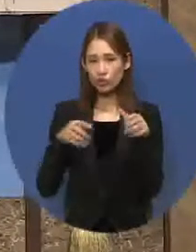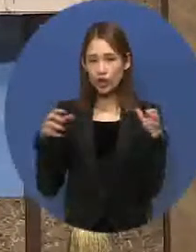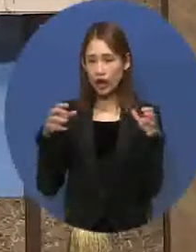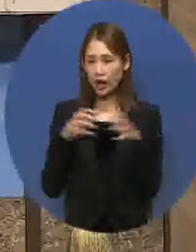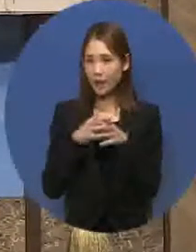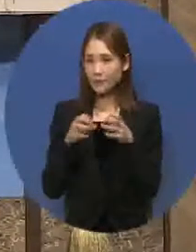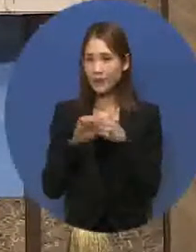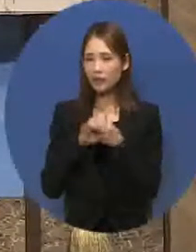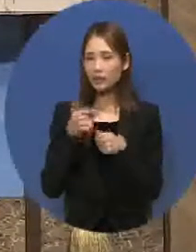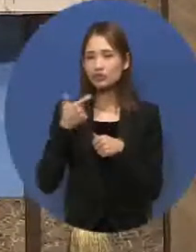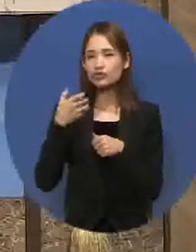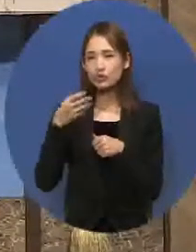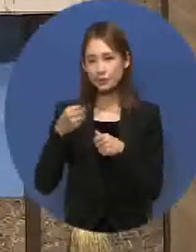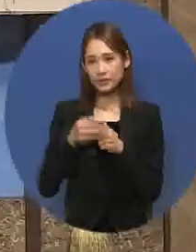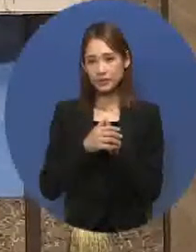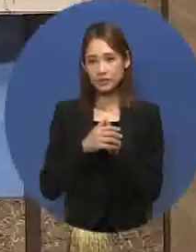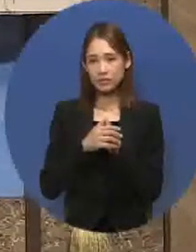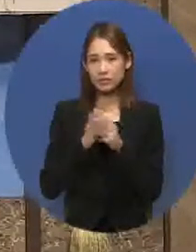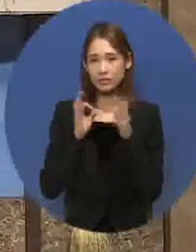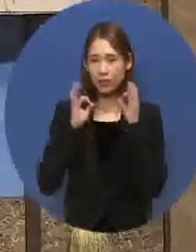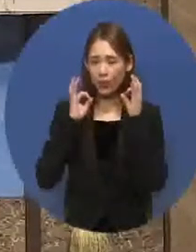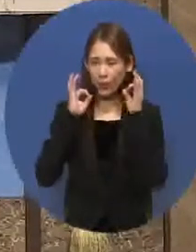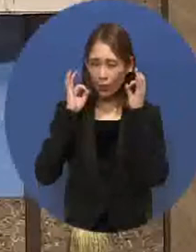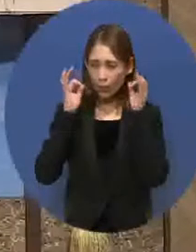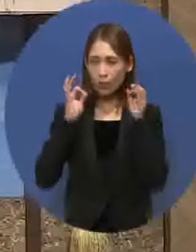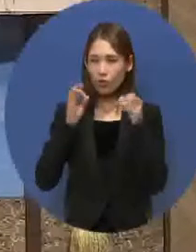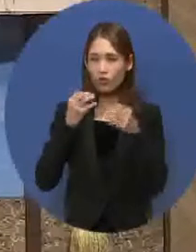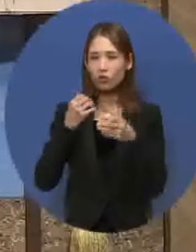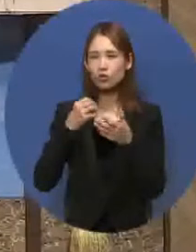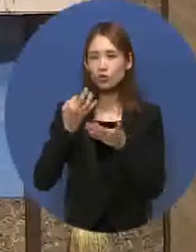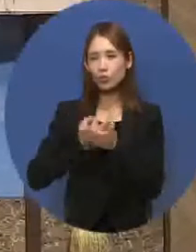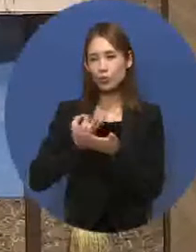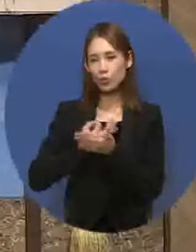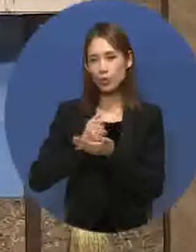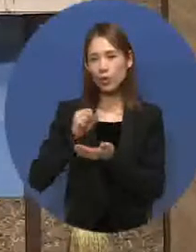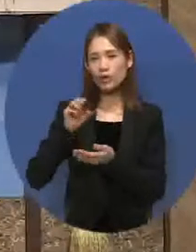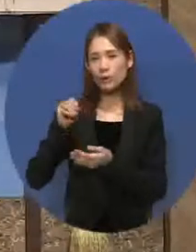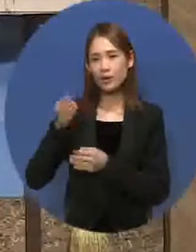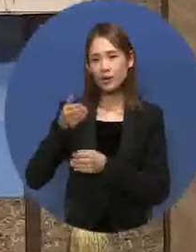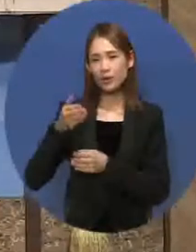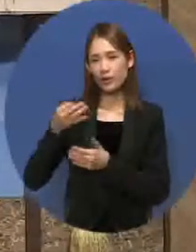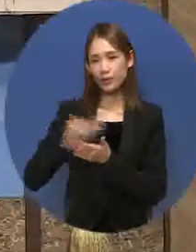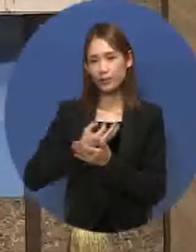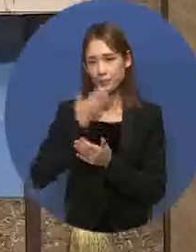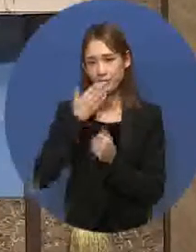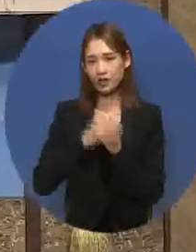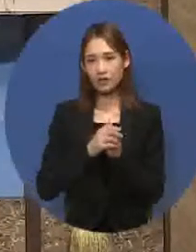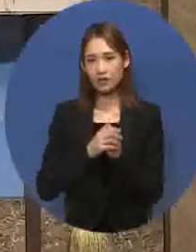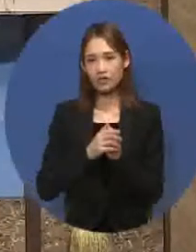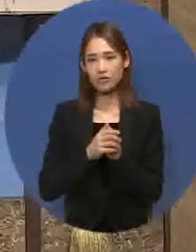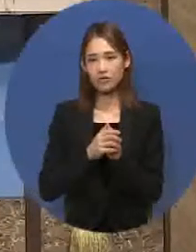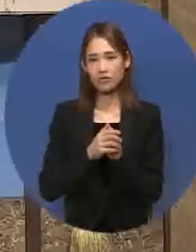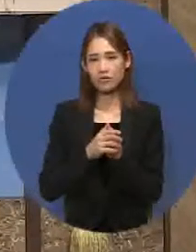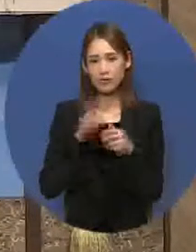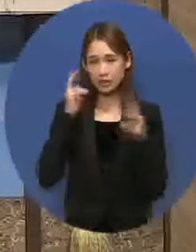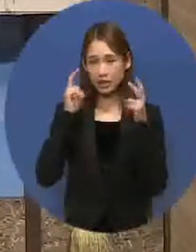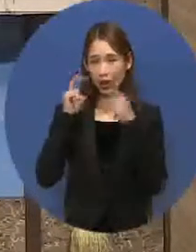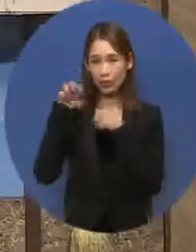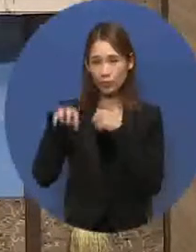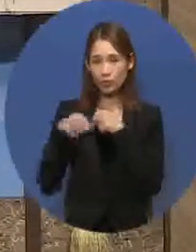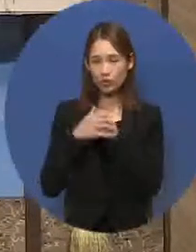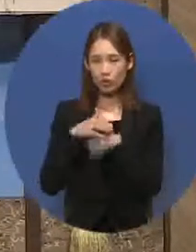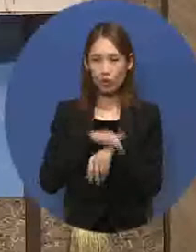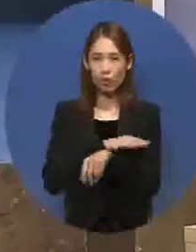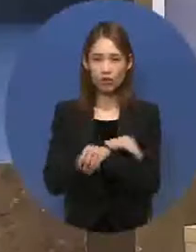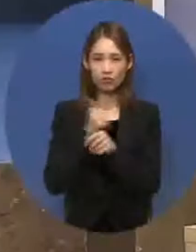그럼 평균 노력에서 50만원 정도 벌이를 할 수가 있고, 네. 기업체도 어제까지